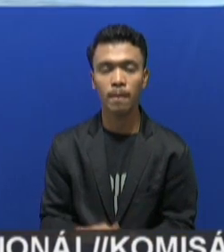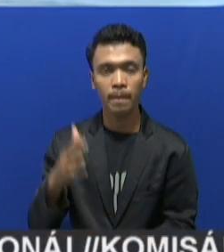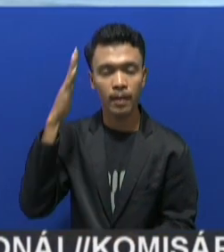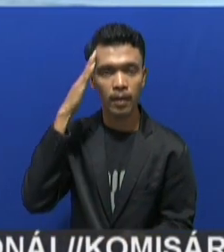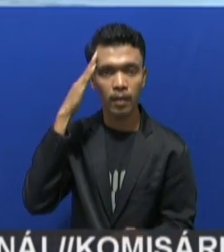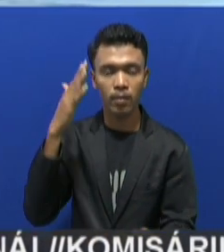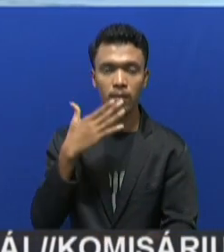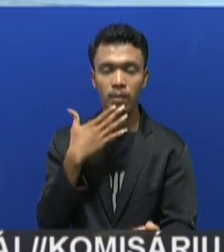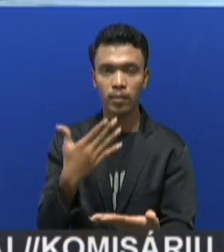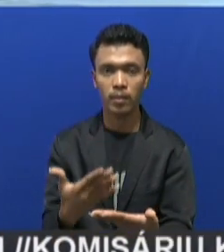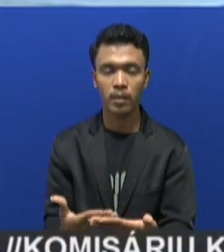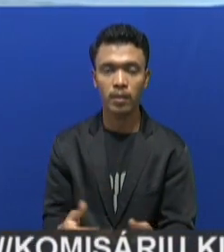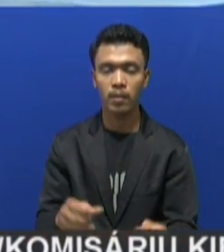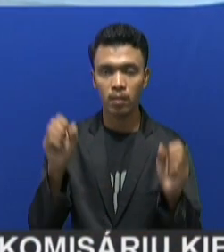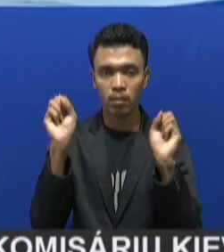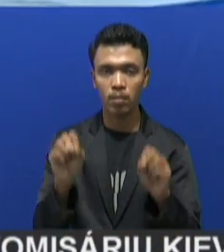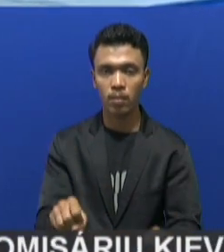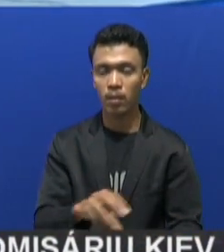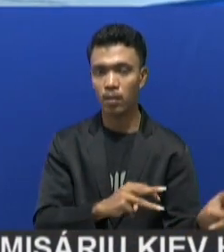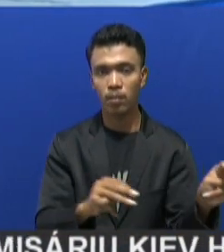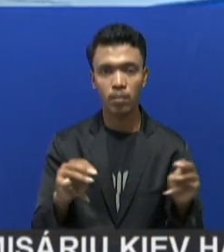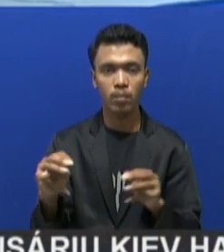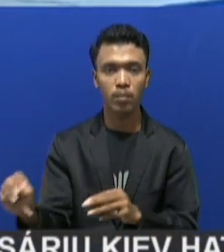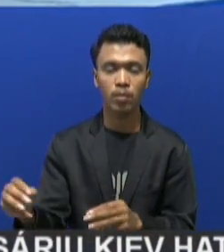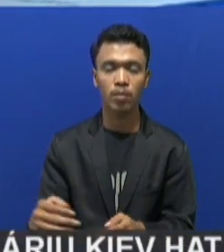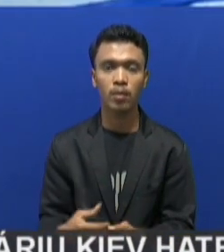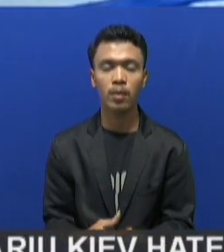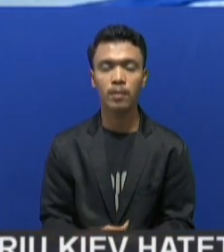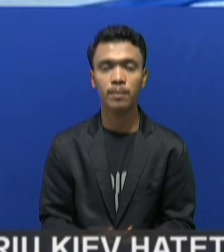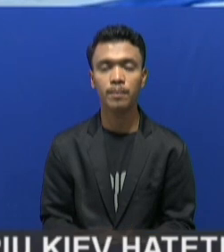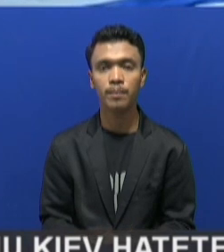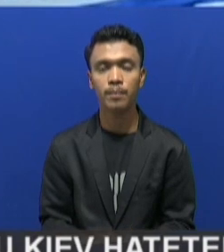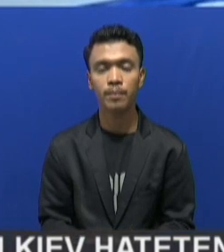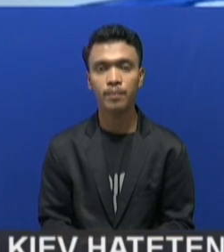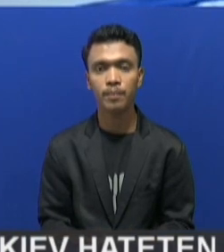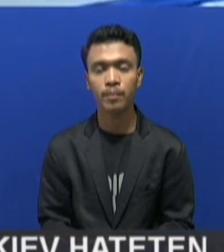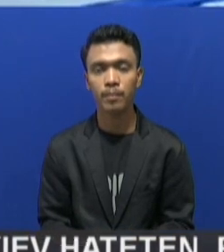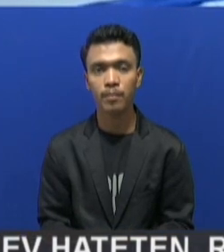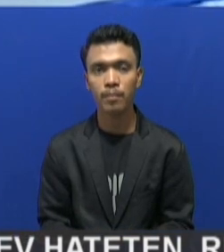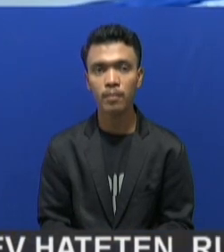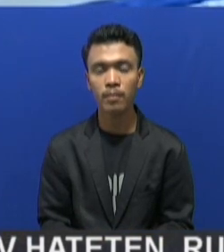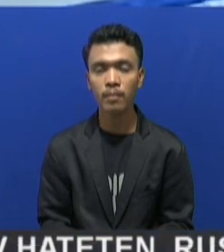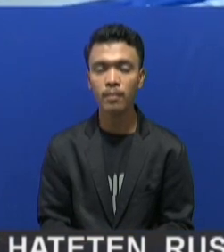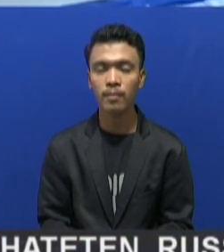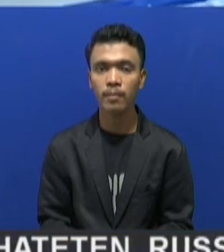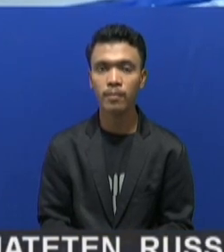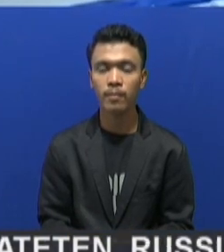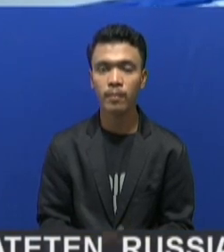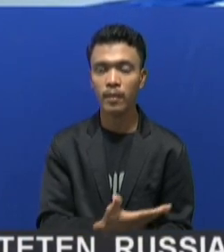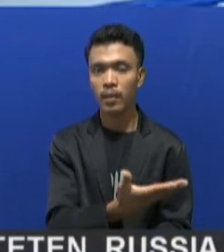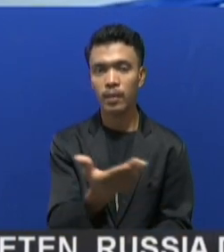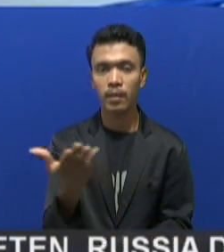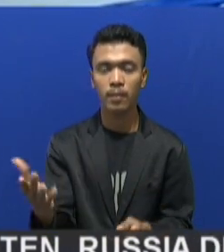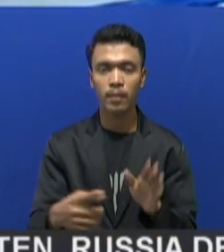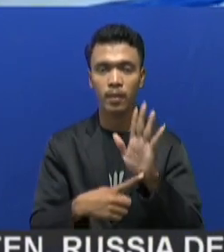pele transforma. Iminya sistem re apri jane kalau dia nakno ke pati mutu tu imi hatu